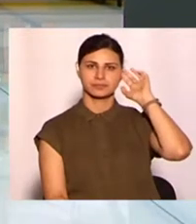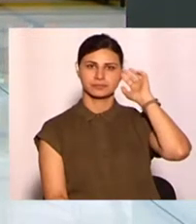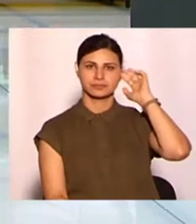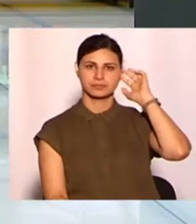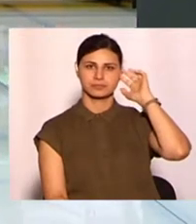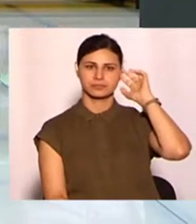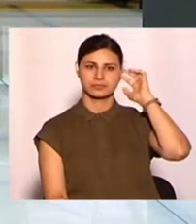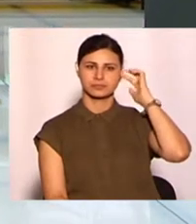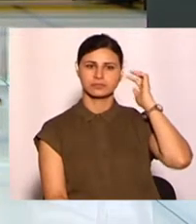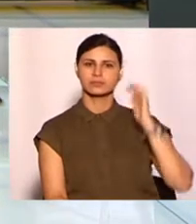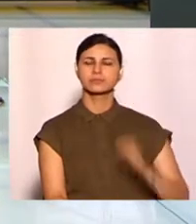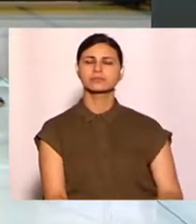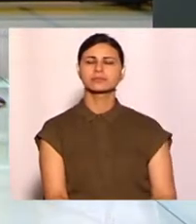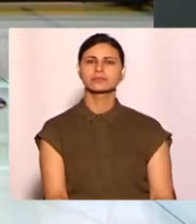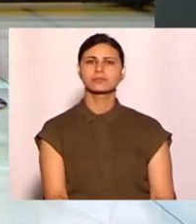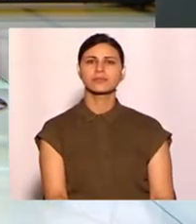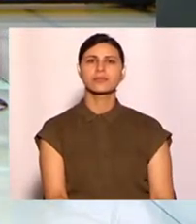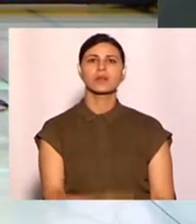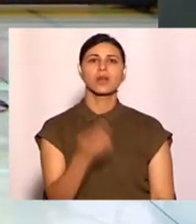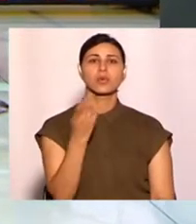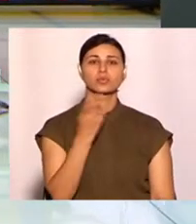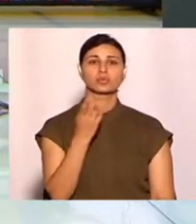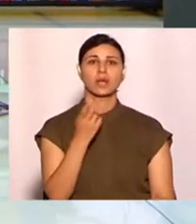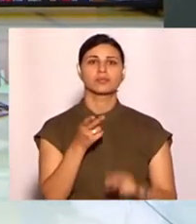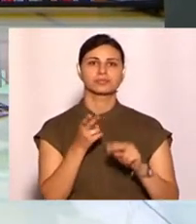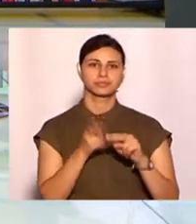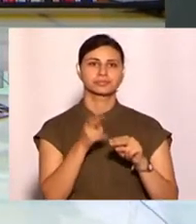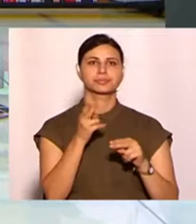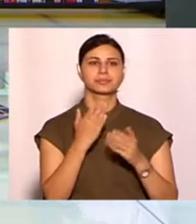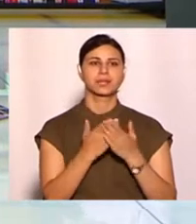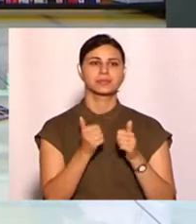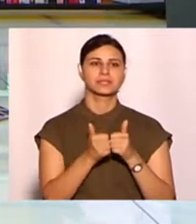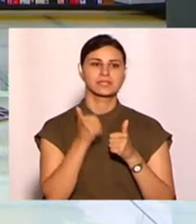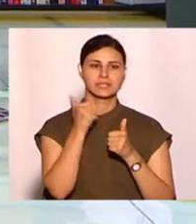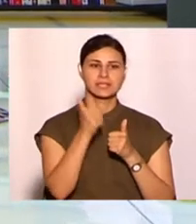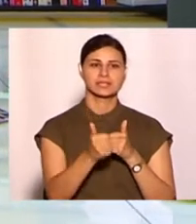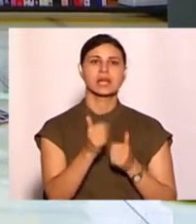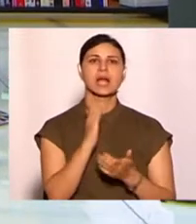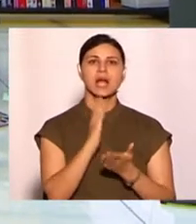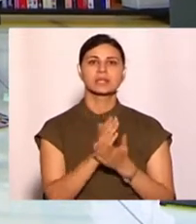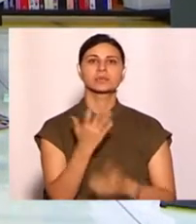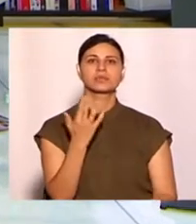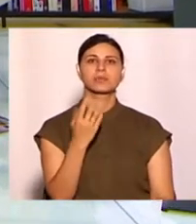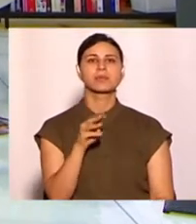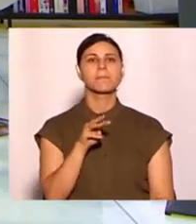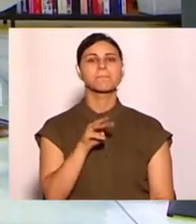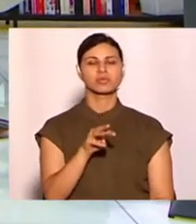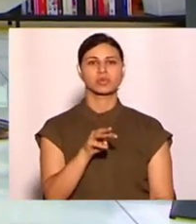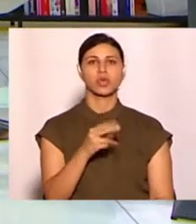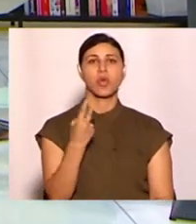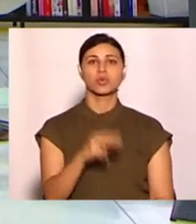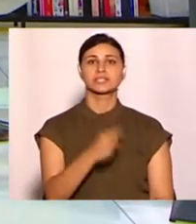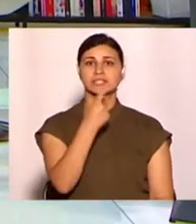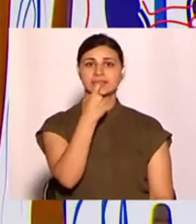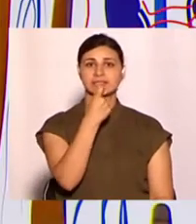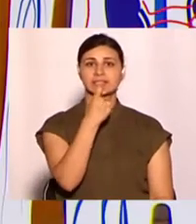რომ პროფილაქტიკურად თავი რო დავიცვათ და ადრეულ ფაზაზე დავიჭიროთ პრობლემა, არსებობს რამოდენიმე მეთოდი. 20 წლის